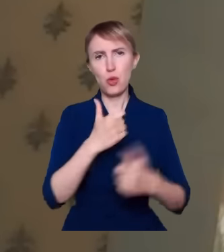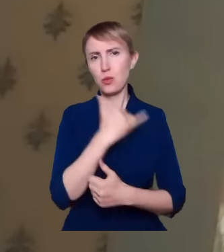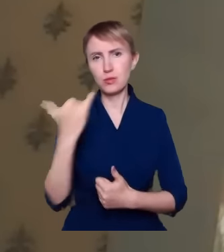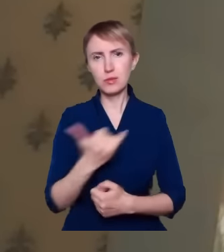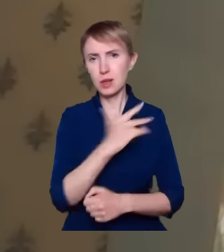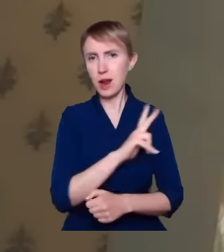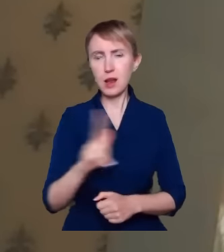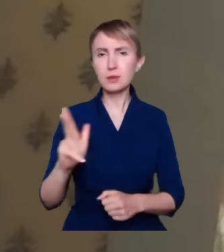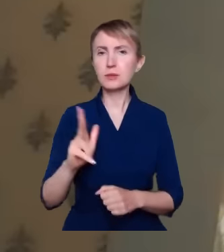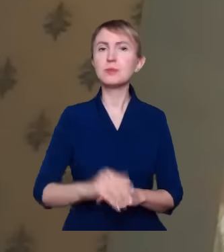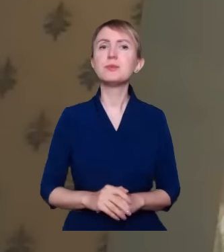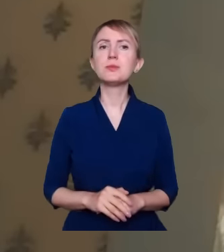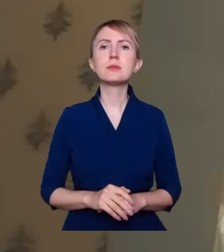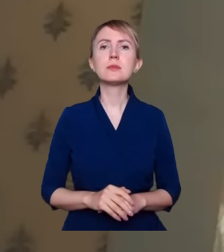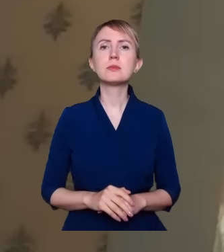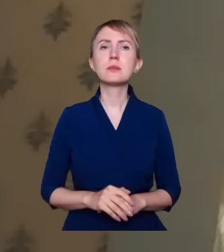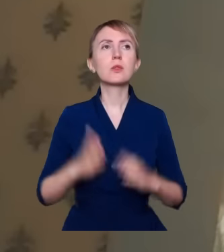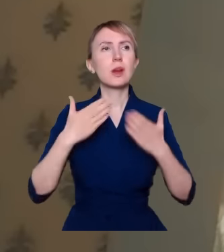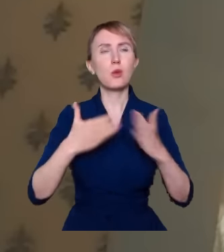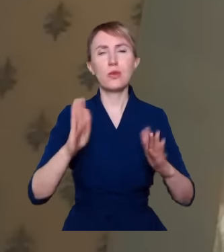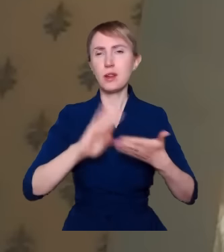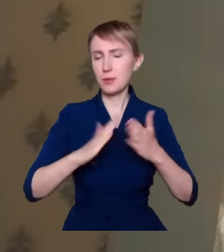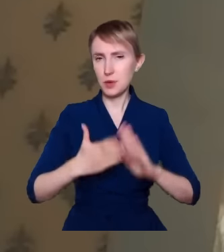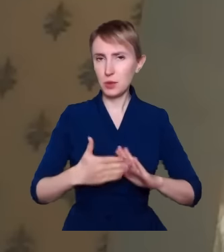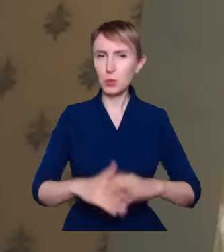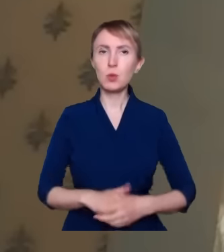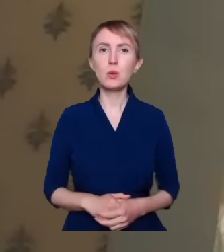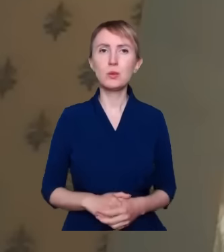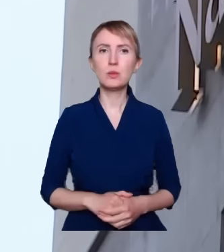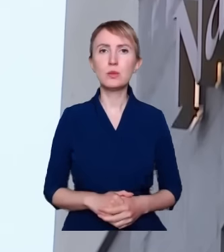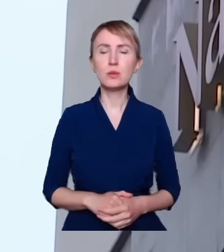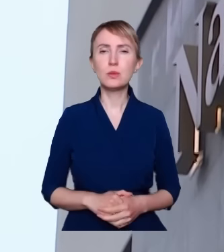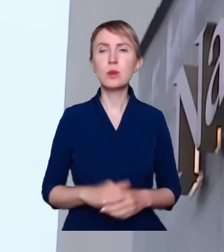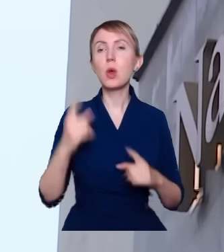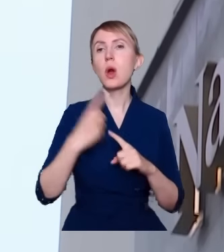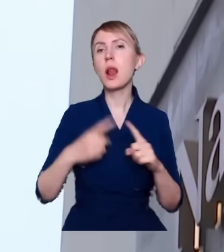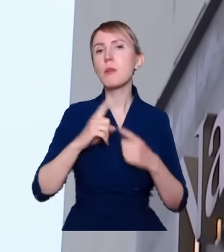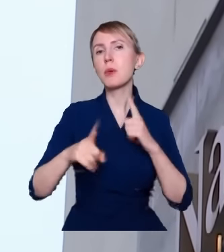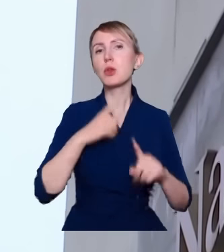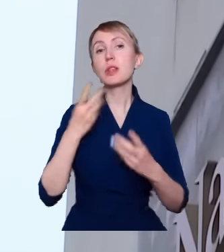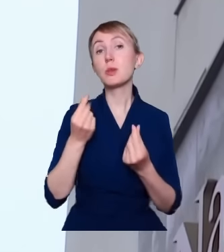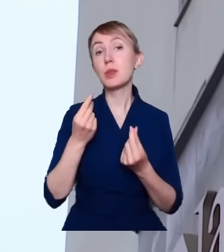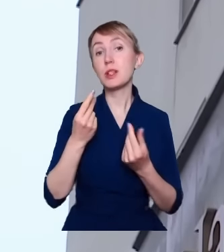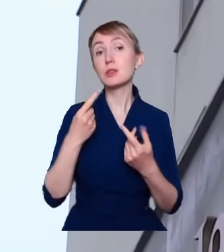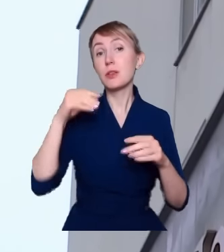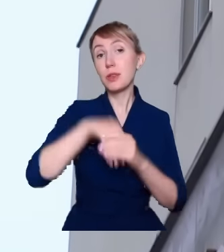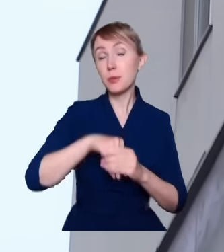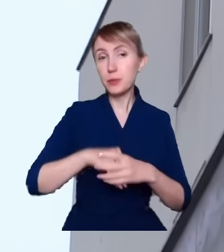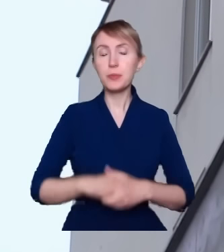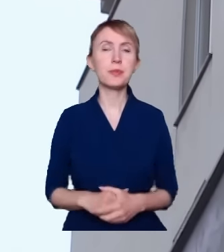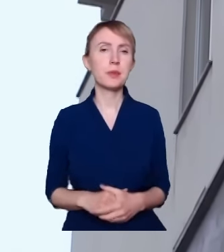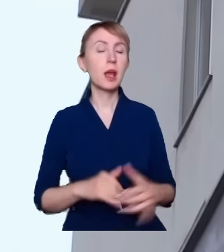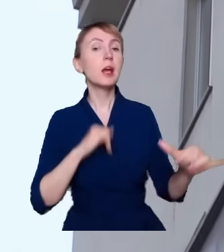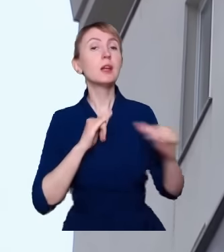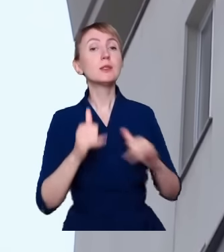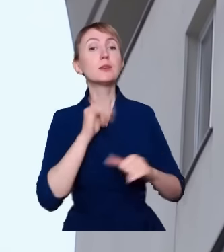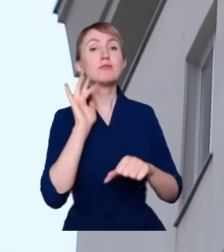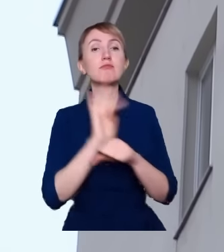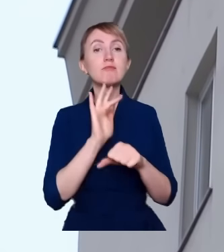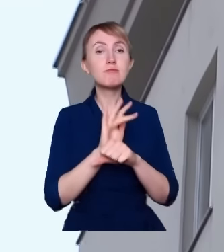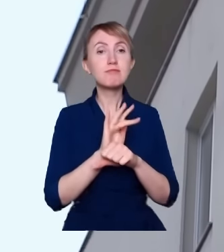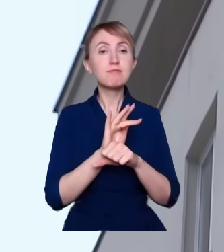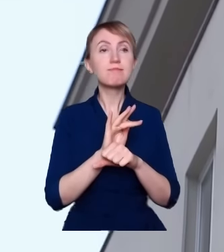tak zwanych operacji otwartego rynku, który jest element polityki pieniężnej. Do tego rządzący zarzucają prezesowi NBP